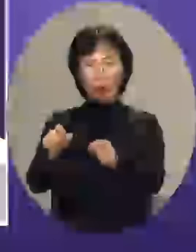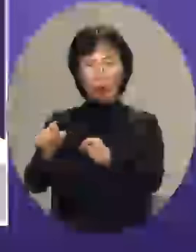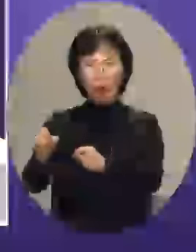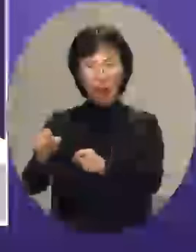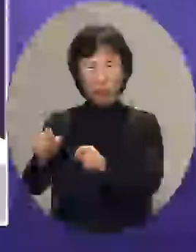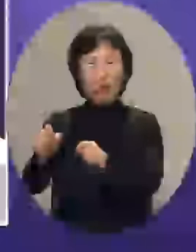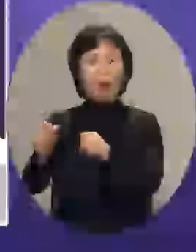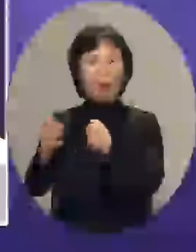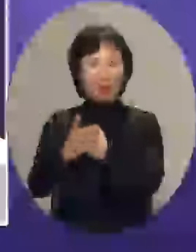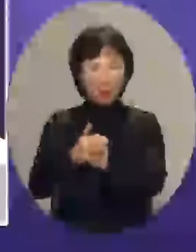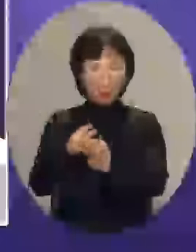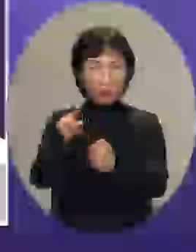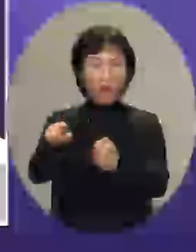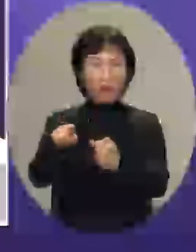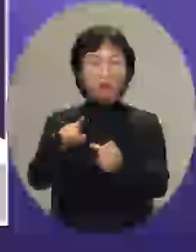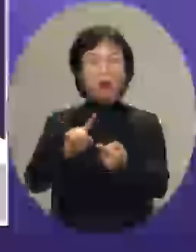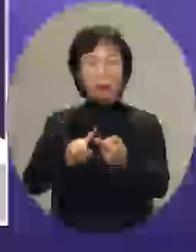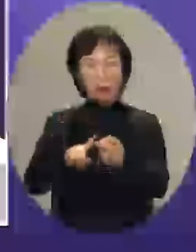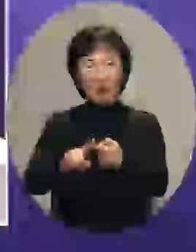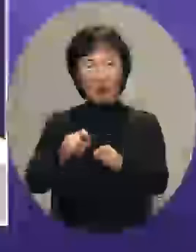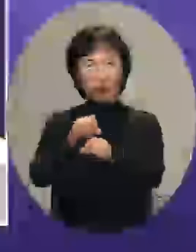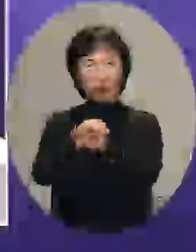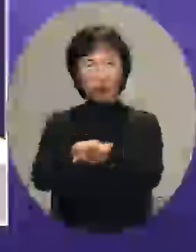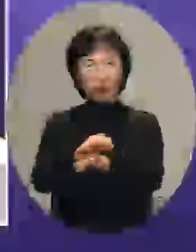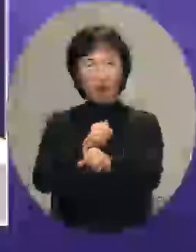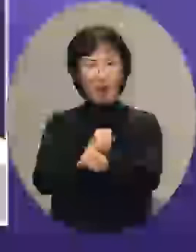보니까 대사 악의망으로 해서 그것도